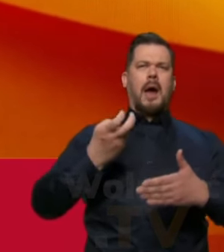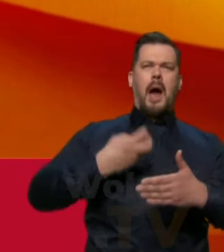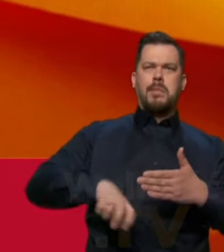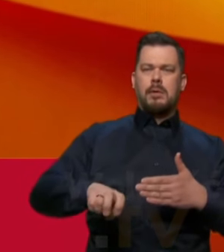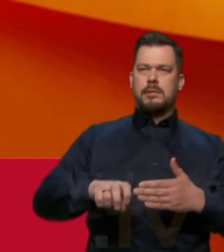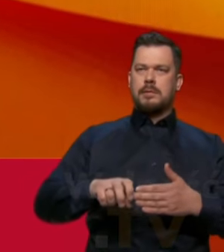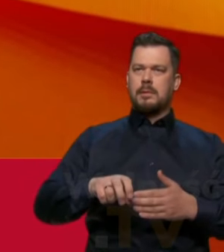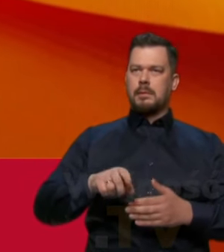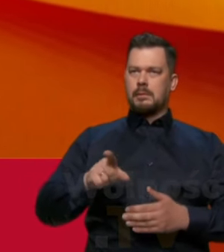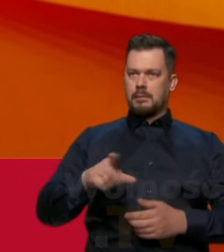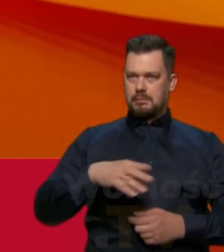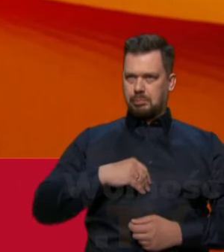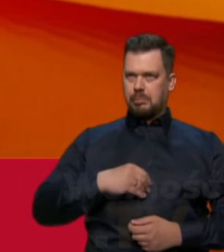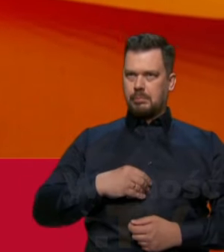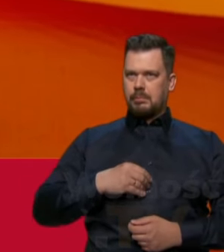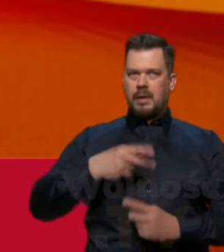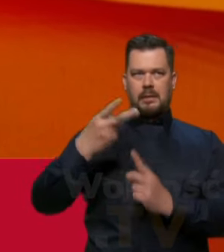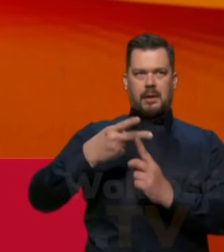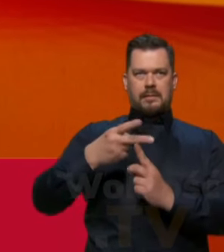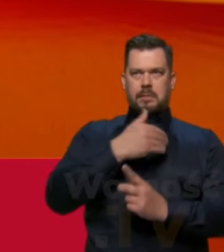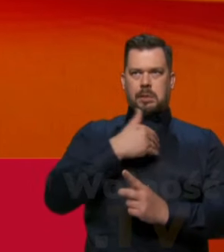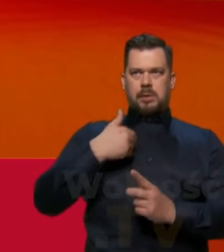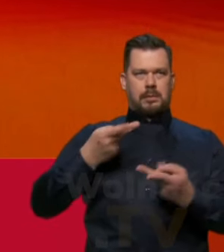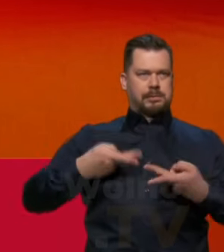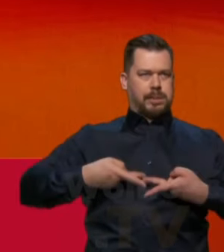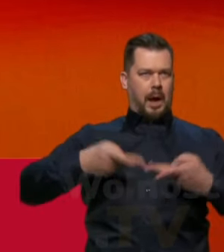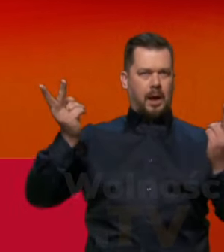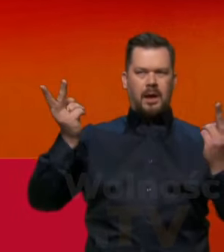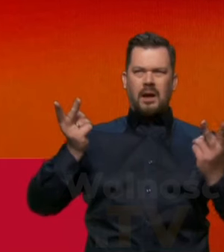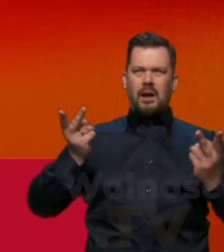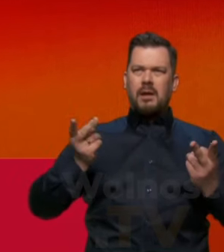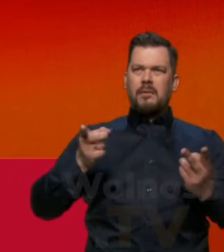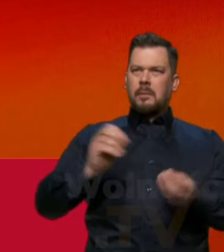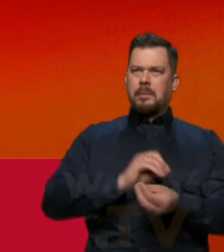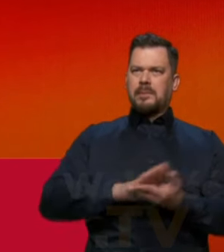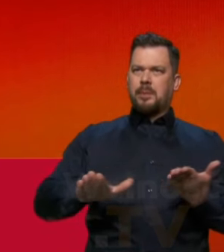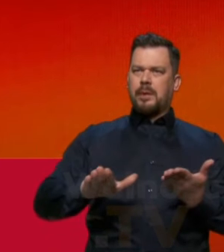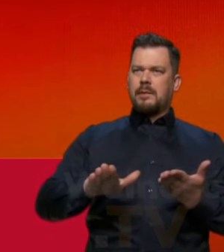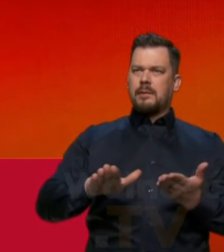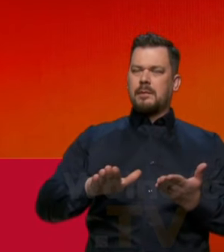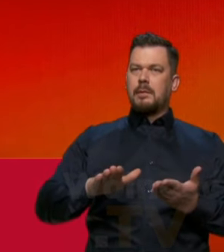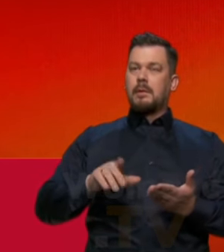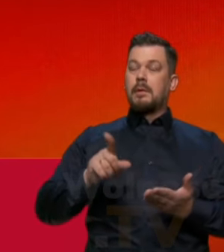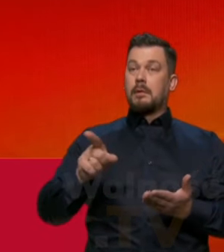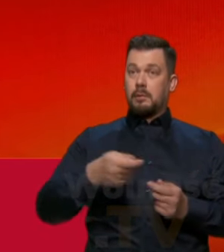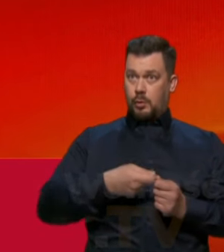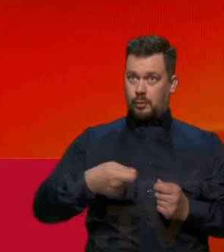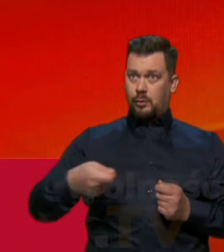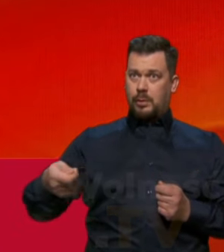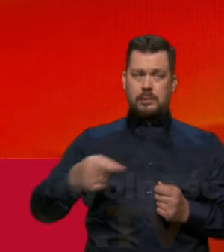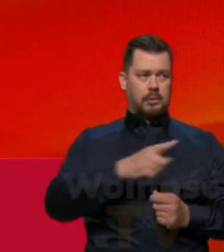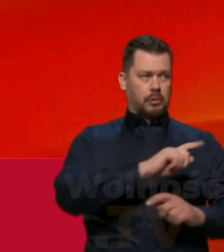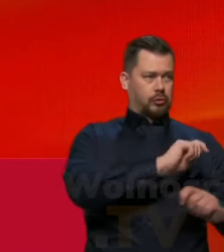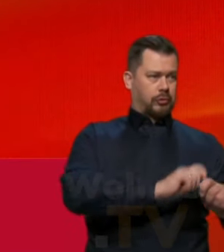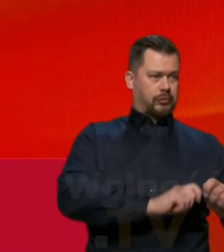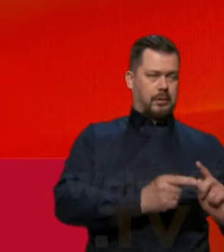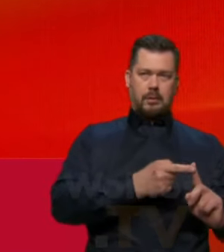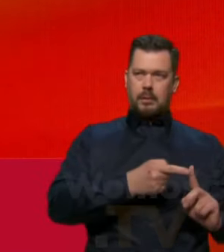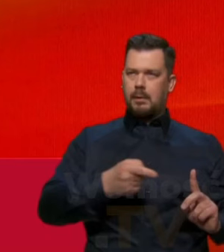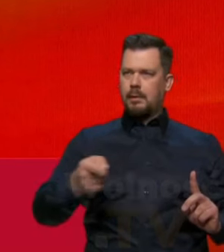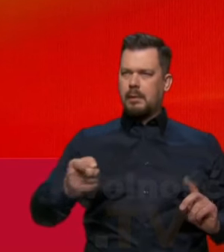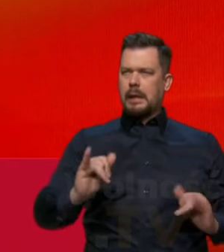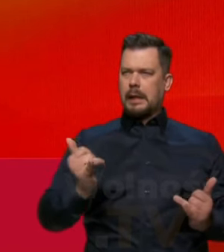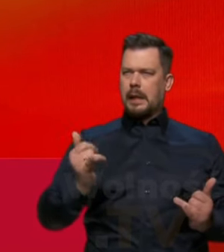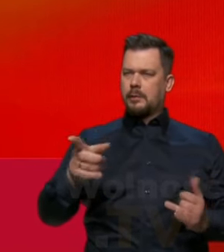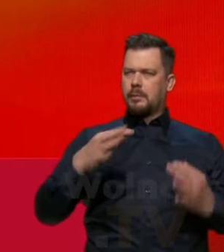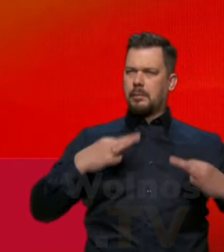są w telewizji publicznej w czasie bezpłatnym, czy to jest kontynuacja właśnie tej tradycji? Jak